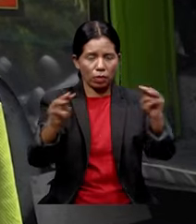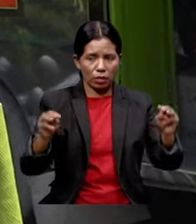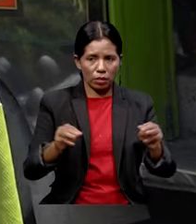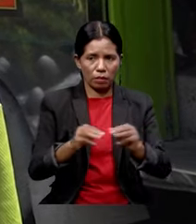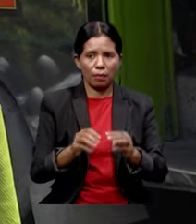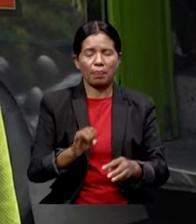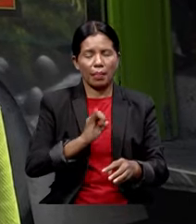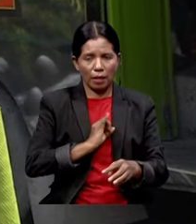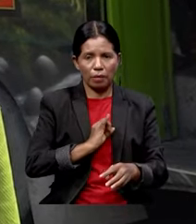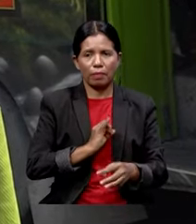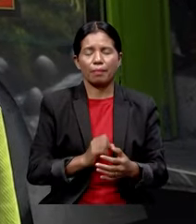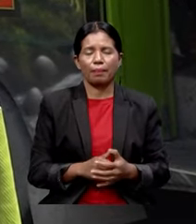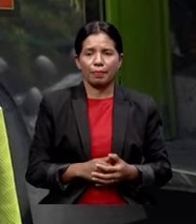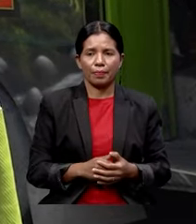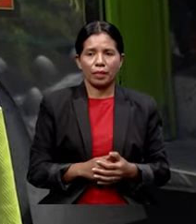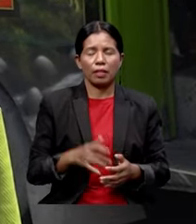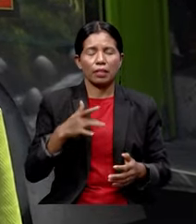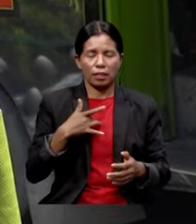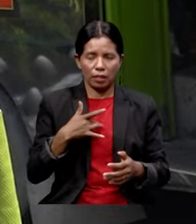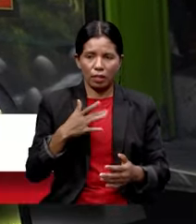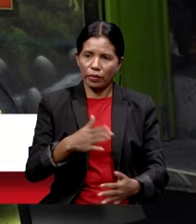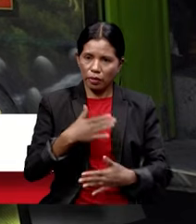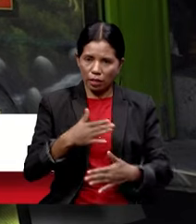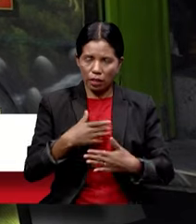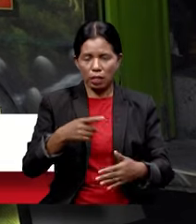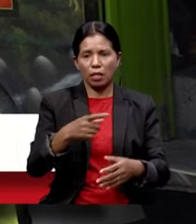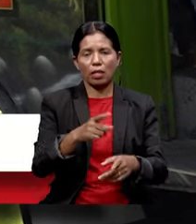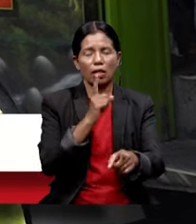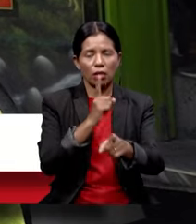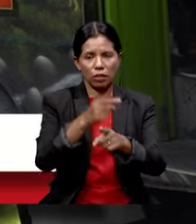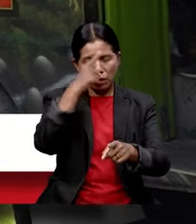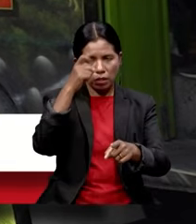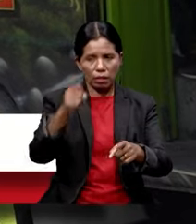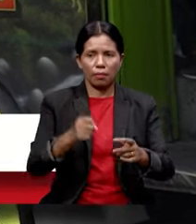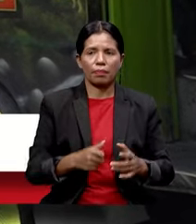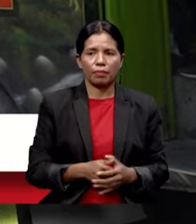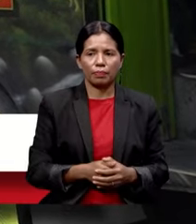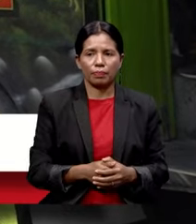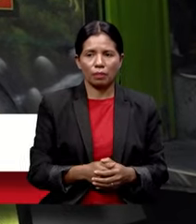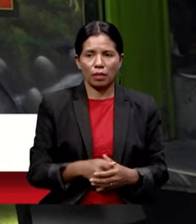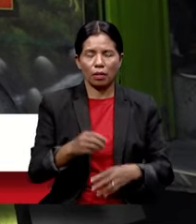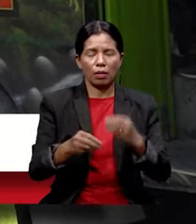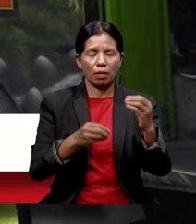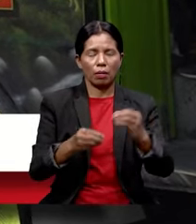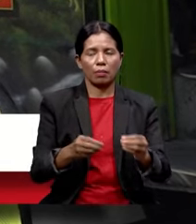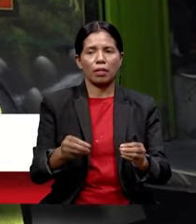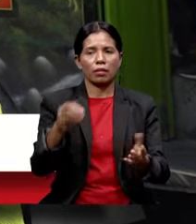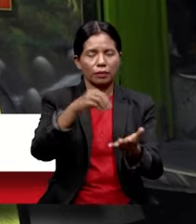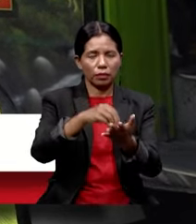personalmente senti contenti tamba. Normalmente quando va finado ite